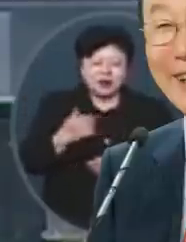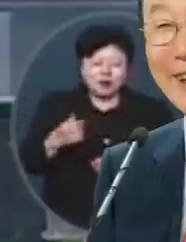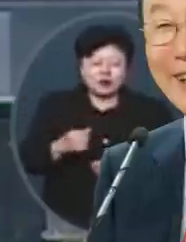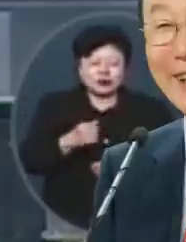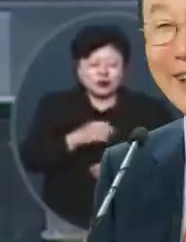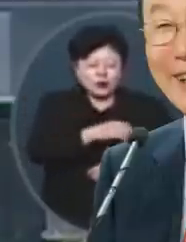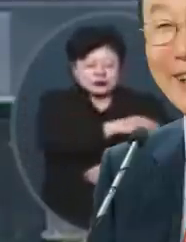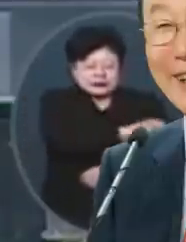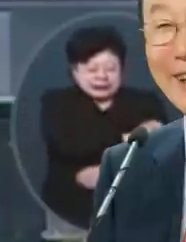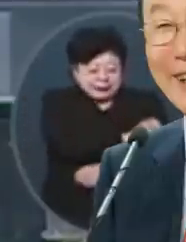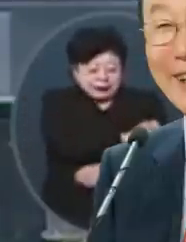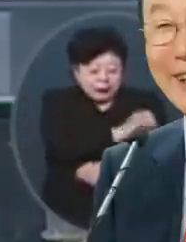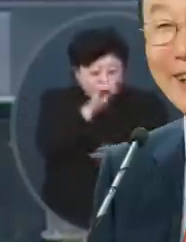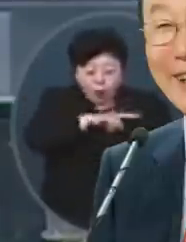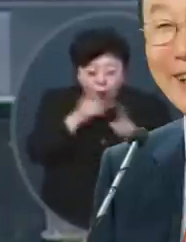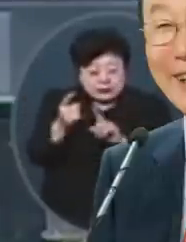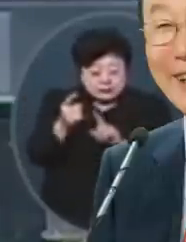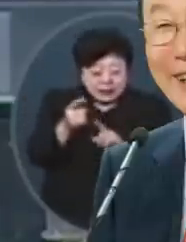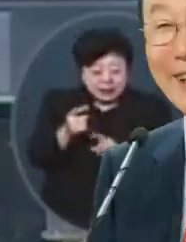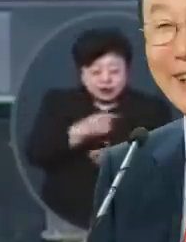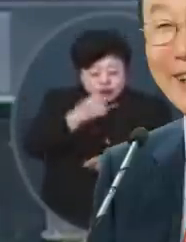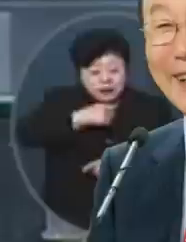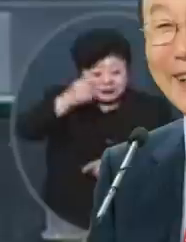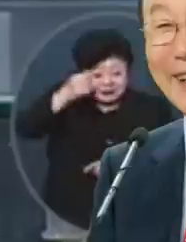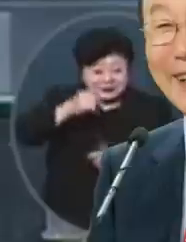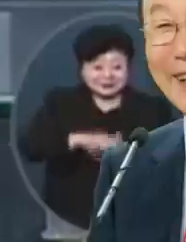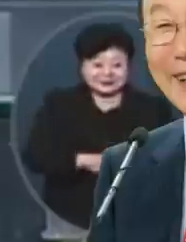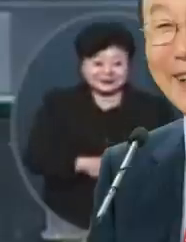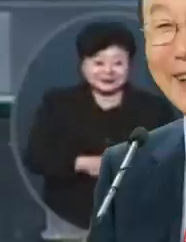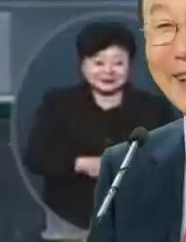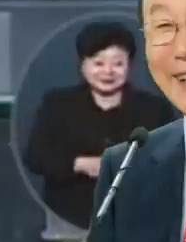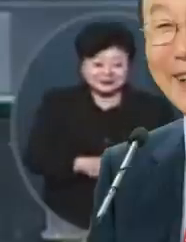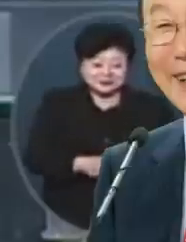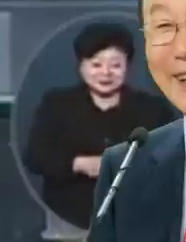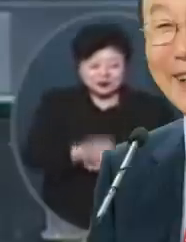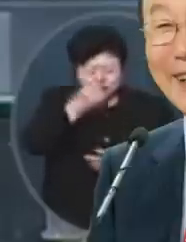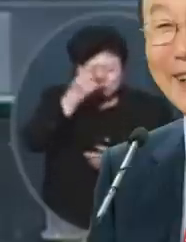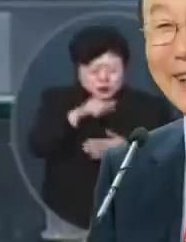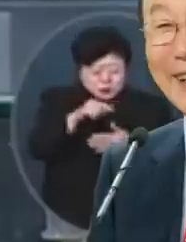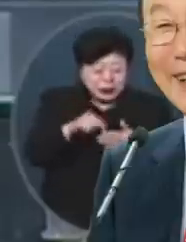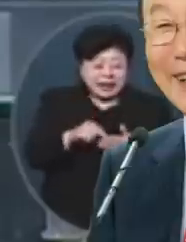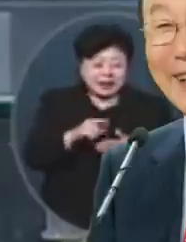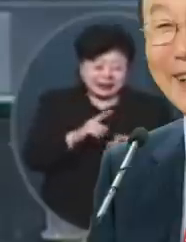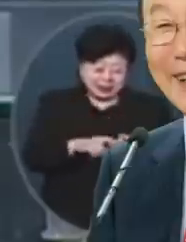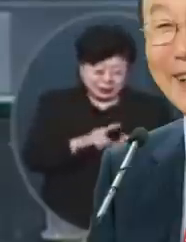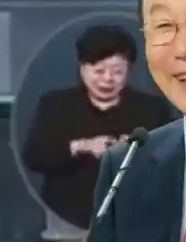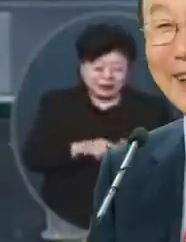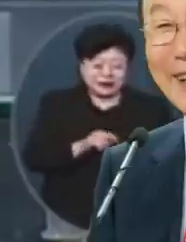되어도 낳는다는 꿈을 꾸었습니다. 그래서 그 꿈 속에 살 때